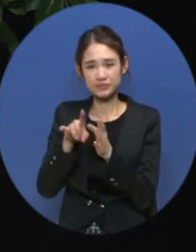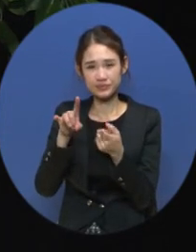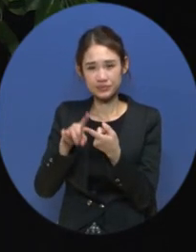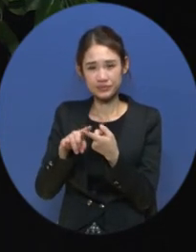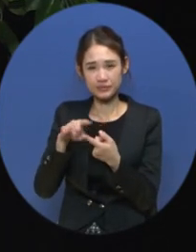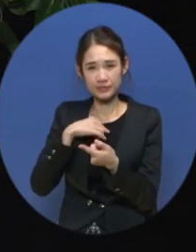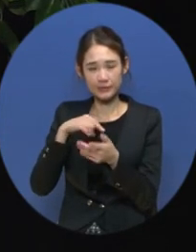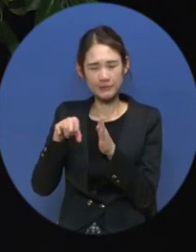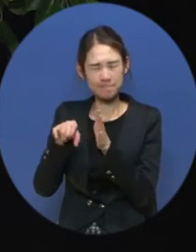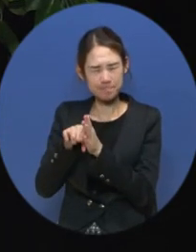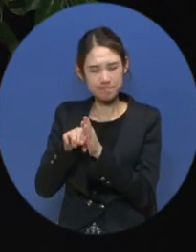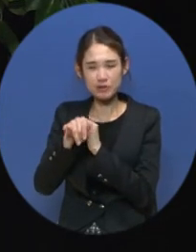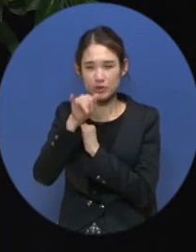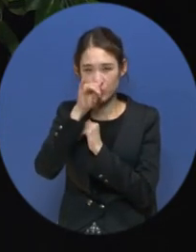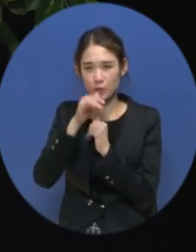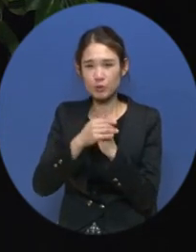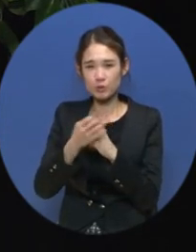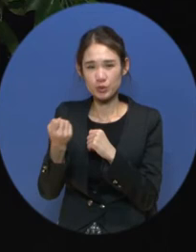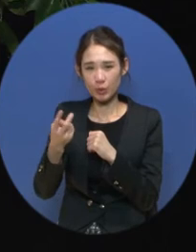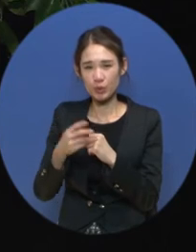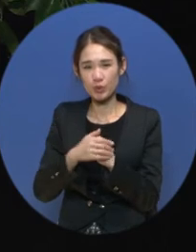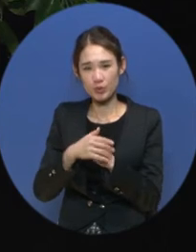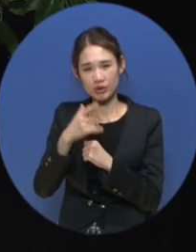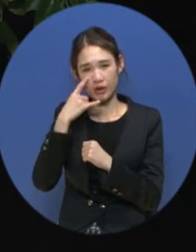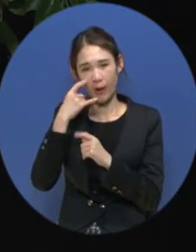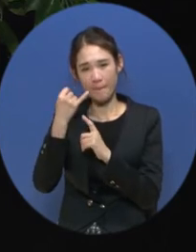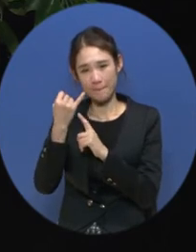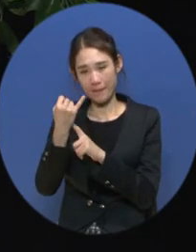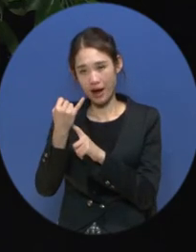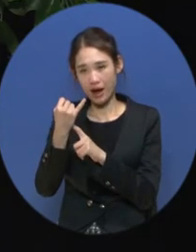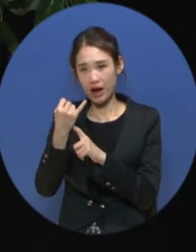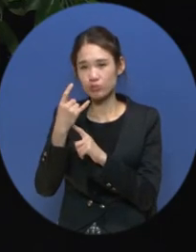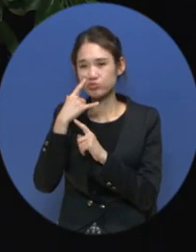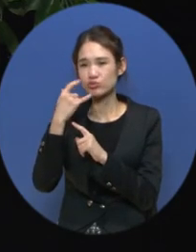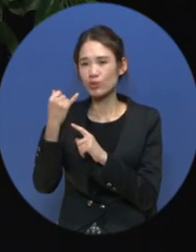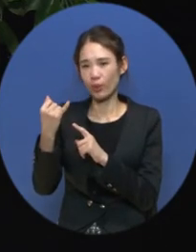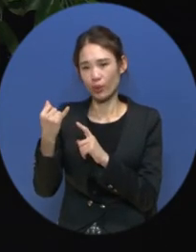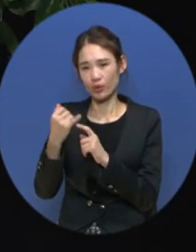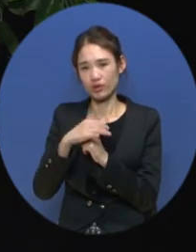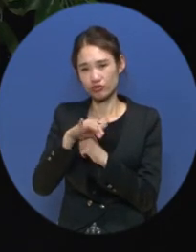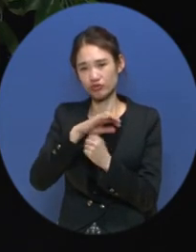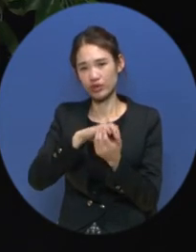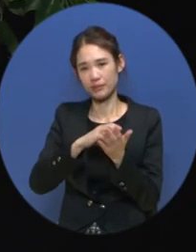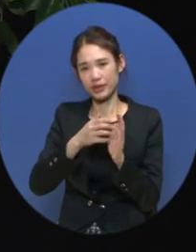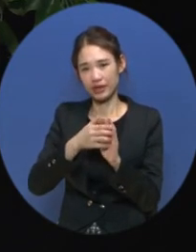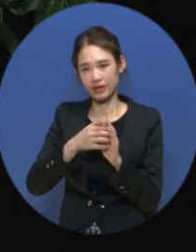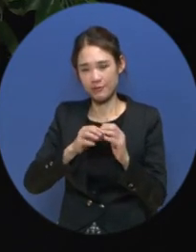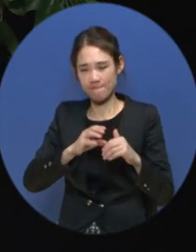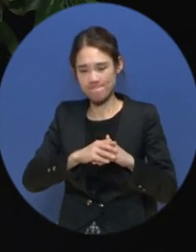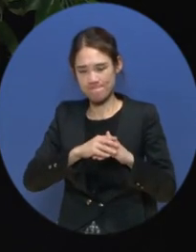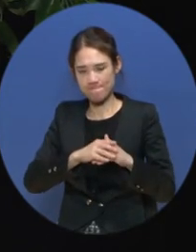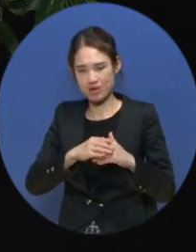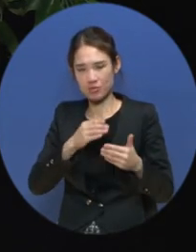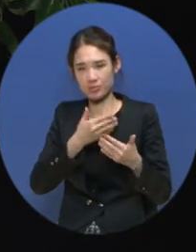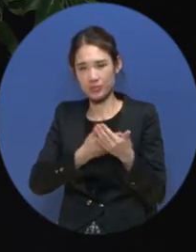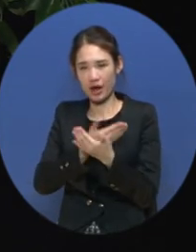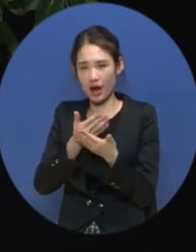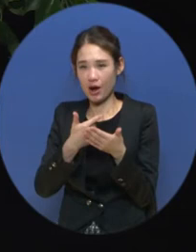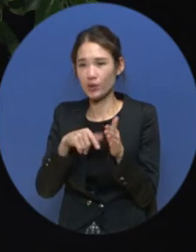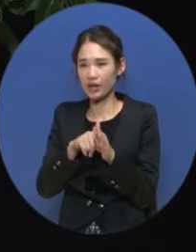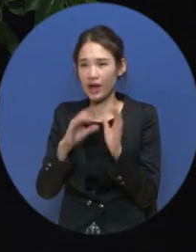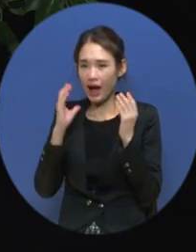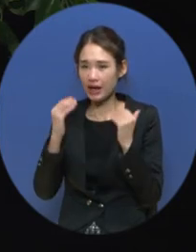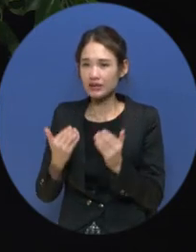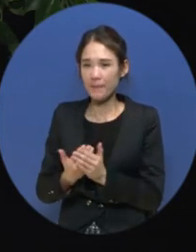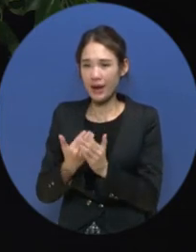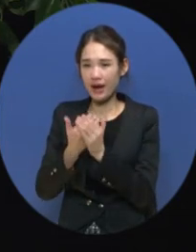좀 이렇게 신뢰하고 또 우리 엄마들이 부모들이 우리만큼의 어떤 파트너가 되려면 아이들의 발달이나